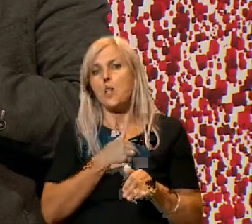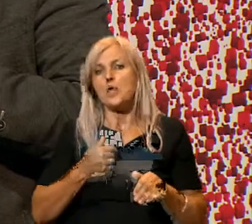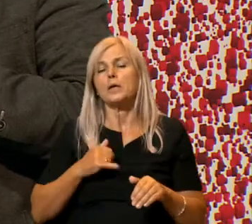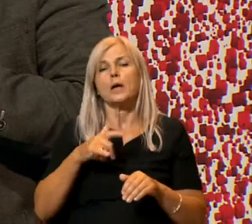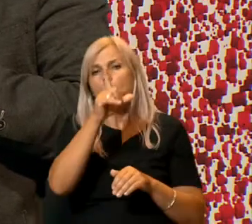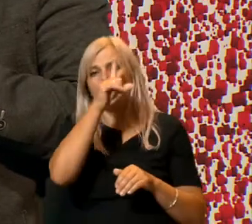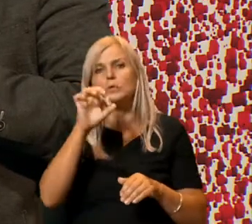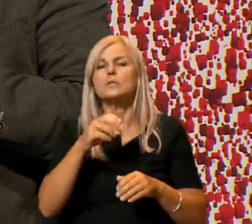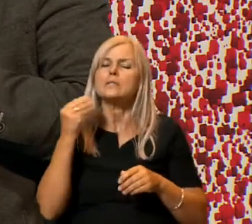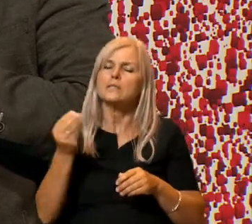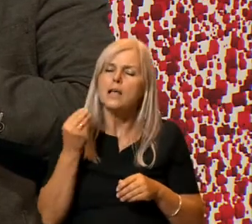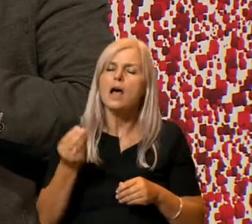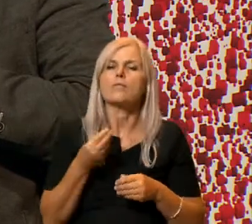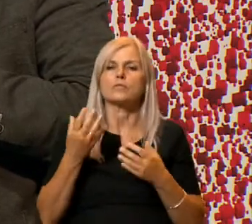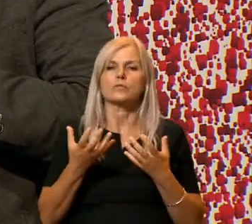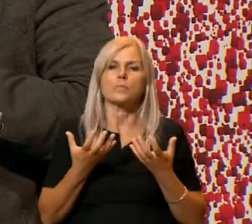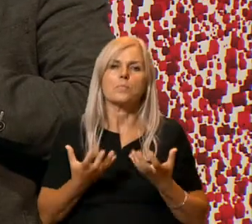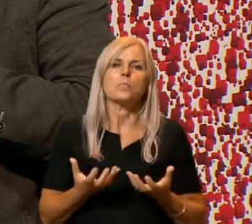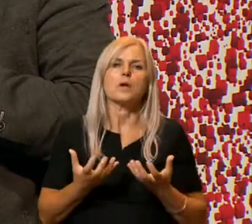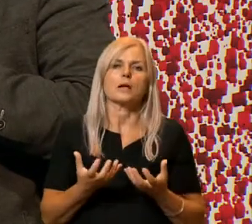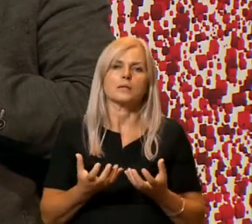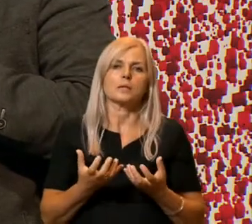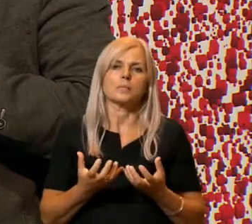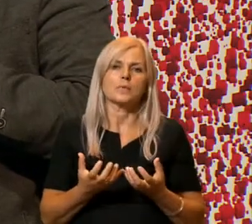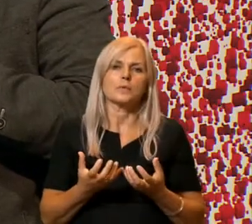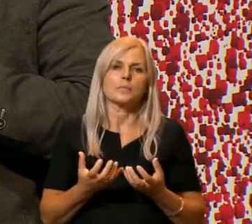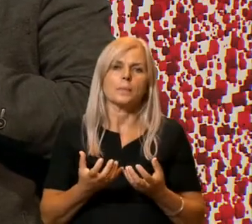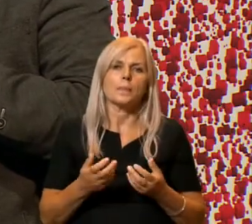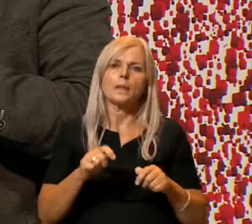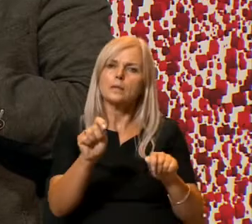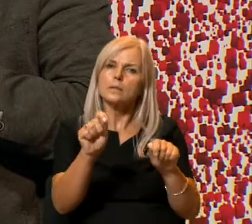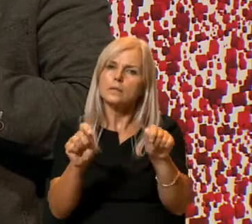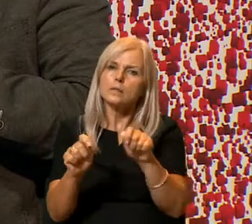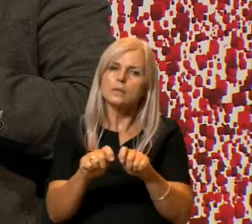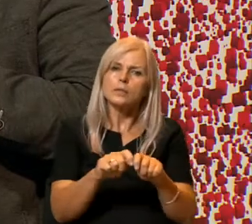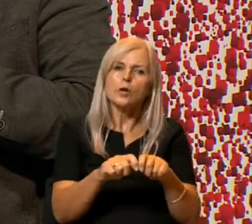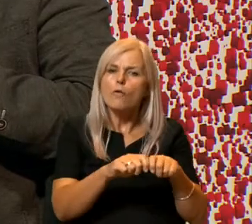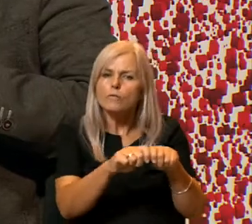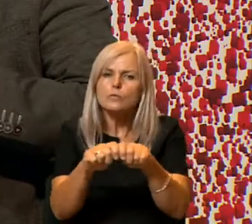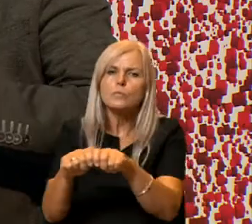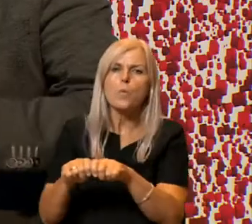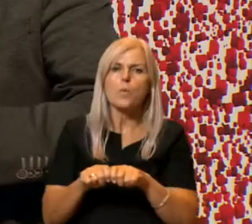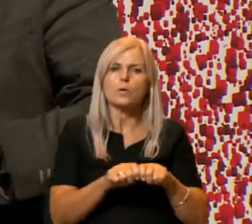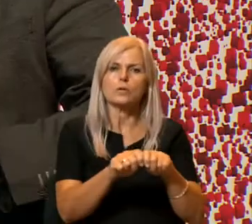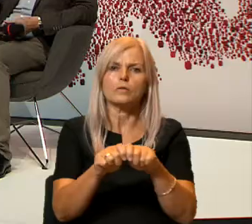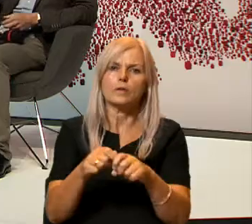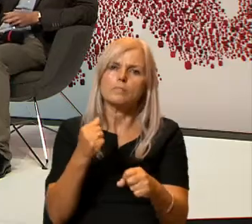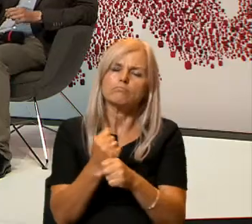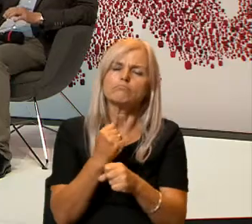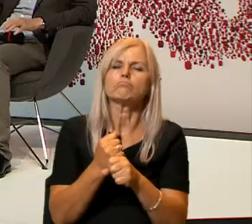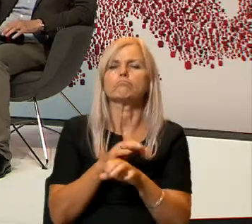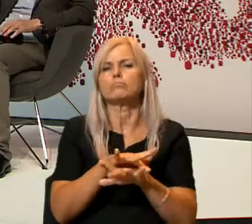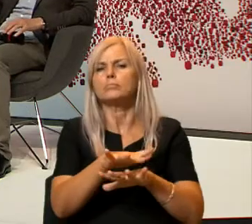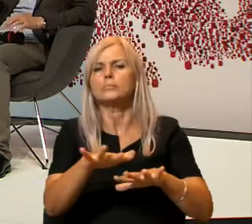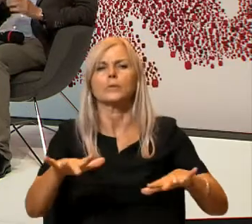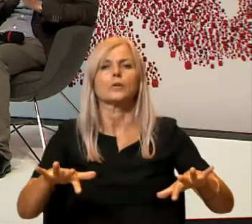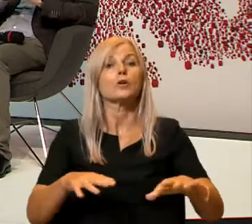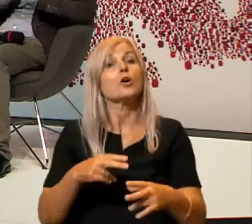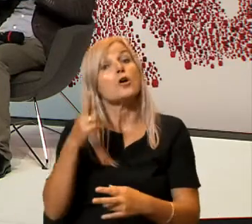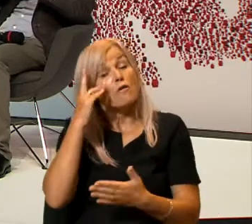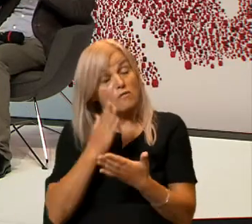pragniemy tego rezonansu i wierzę, że możemy jako poszukiwać